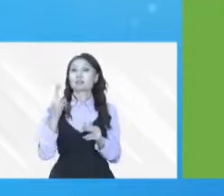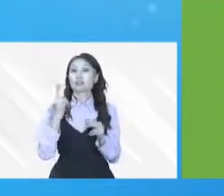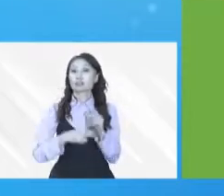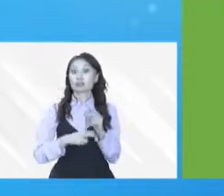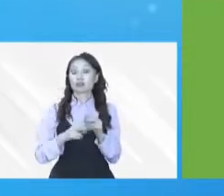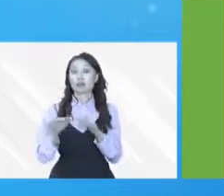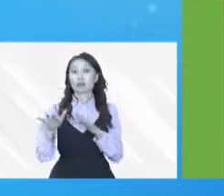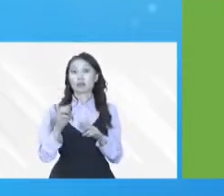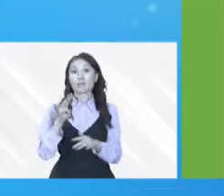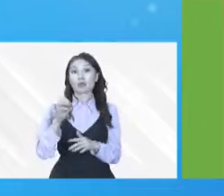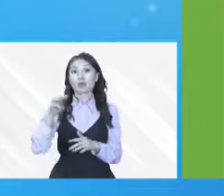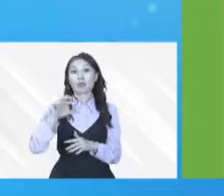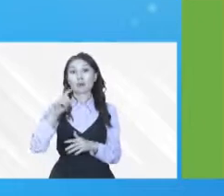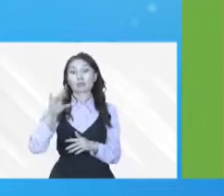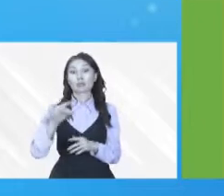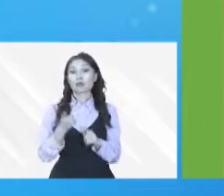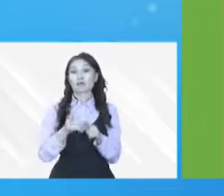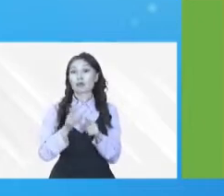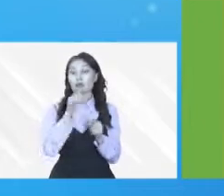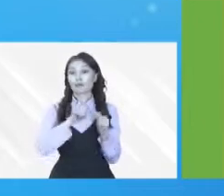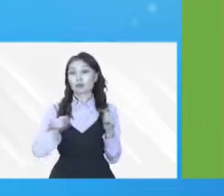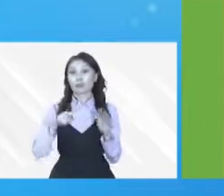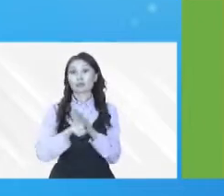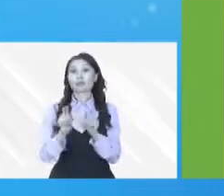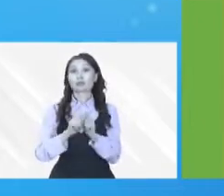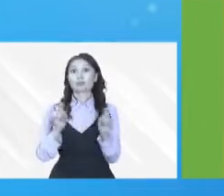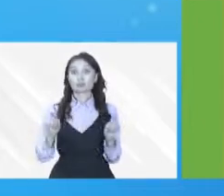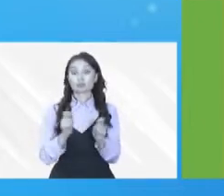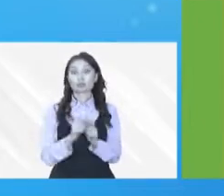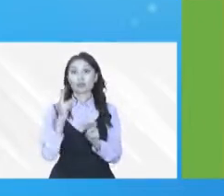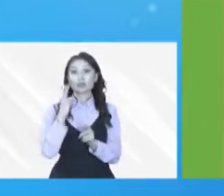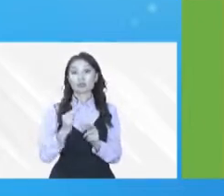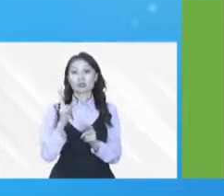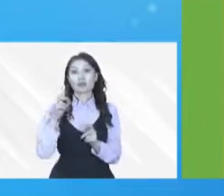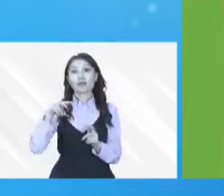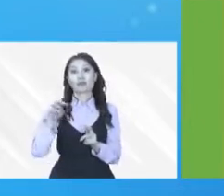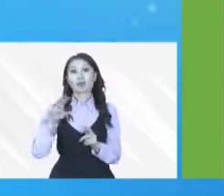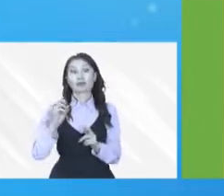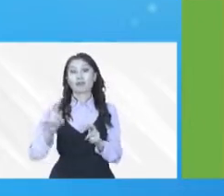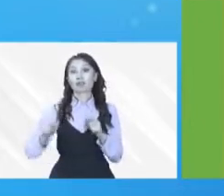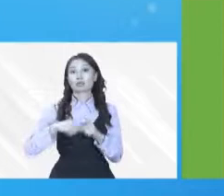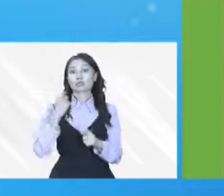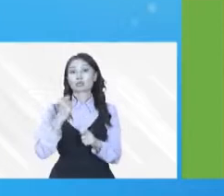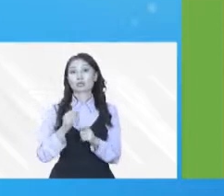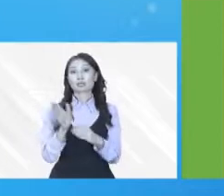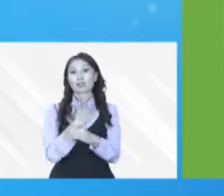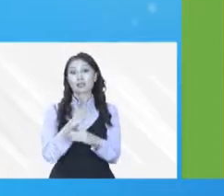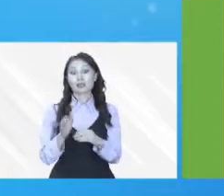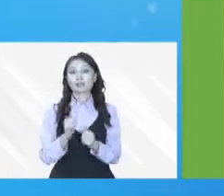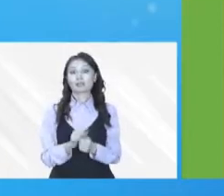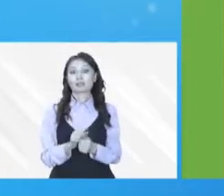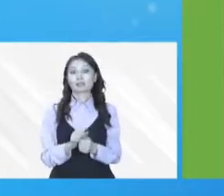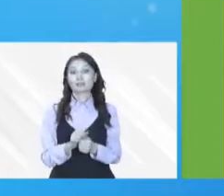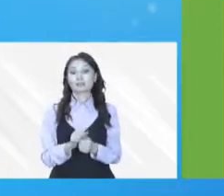завершает процесс митоза. В это время начинают образовываться компоненты дочерних клеток и разрушается веретено деления.